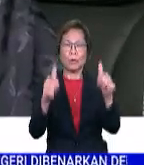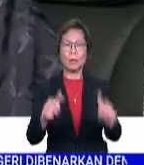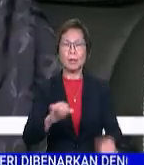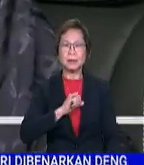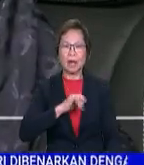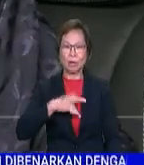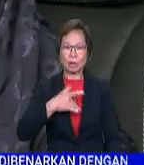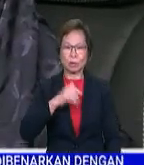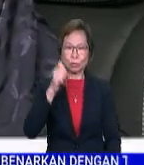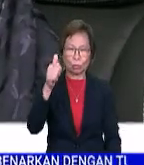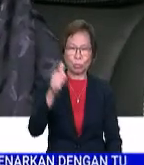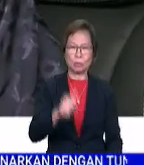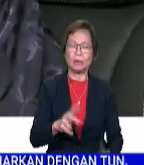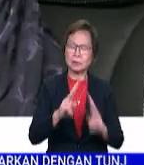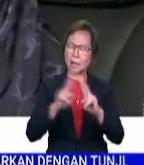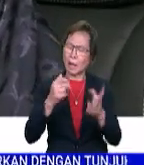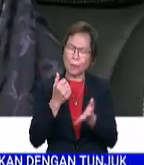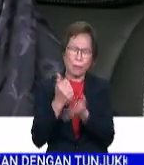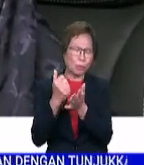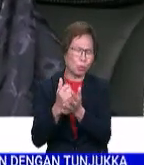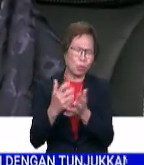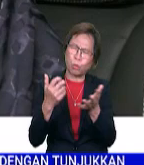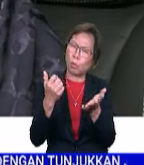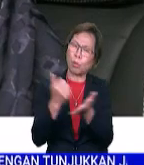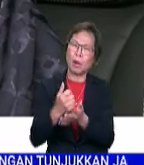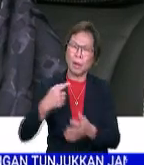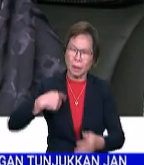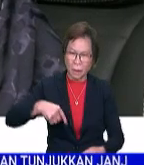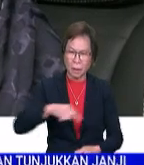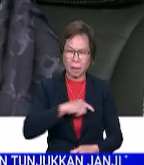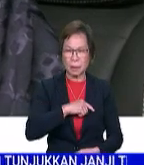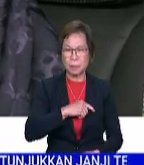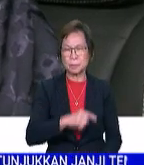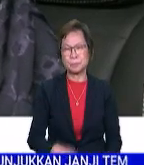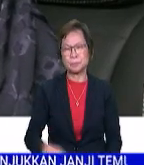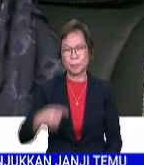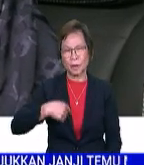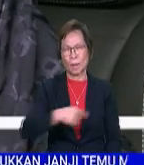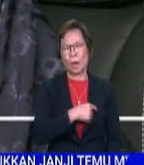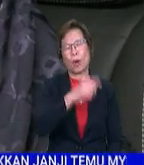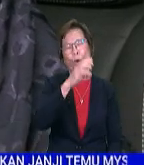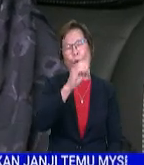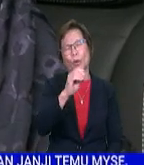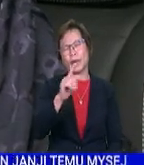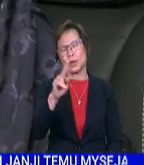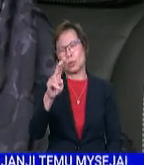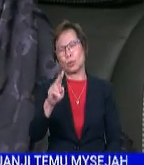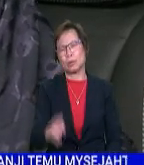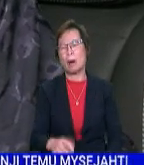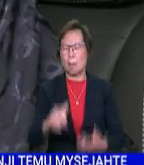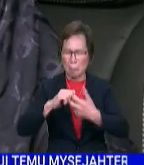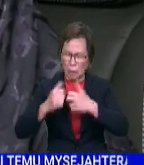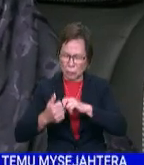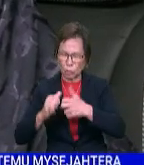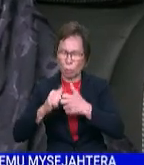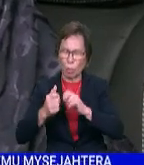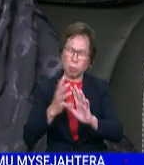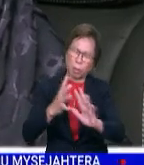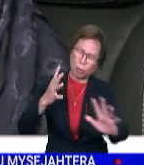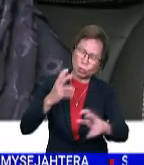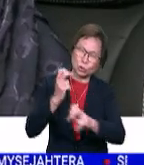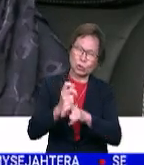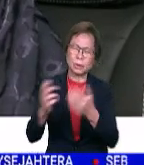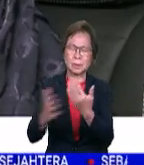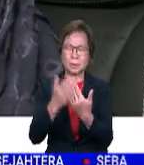Saya rasa baguslah, sangat membantu. Kan kita orang orang kurang upaya, jadi agak masalah lah kalau nak beradu. Kalau macam